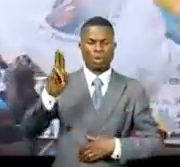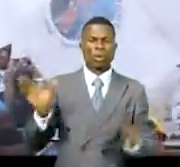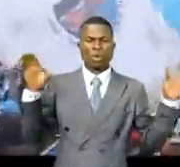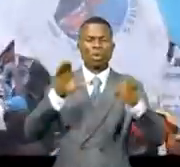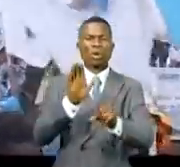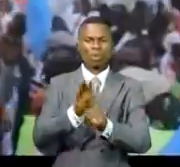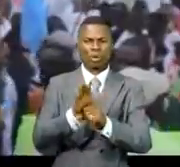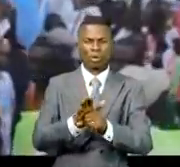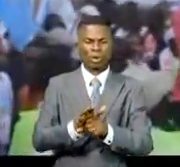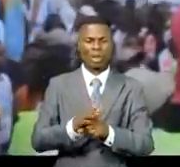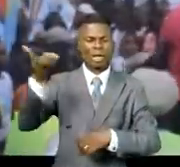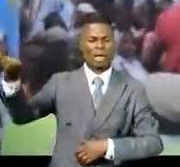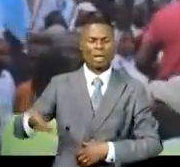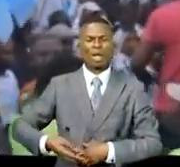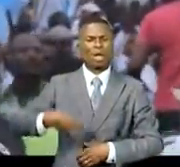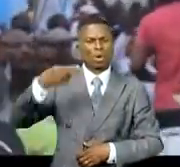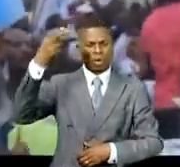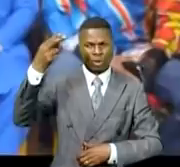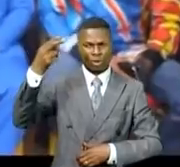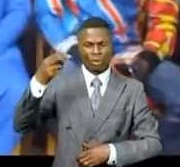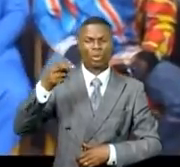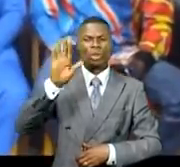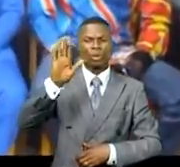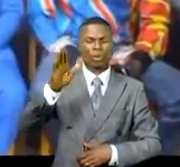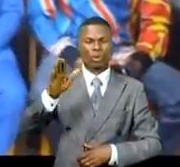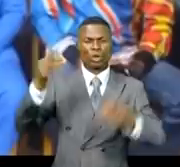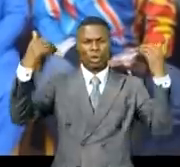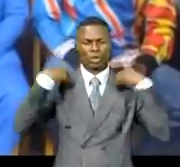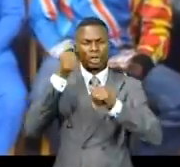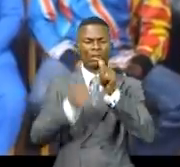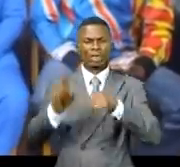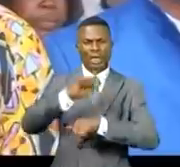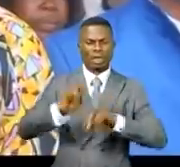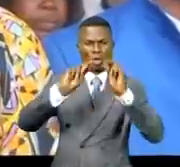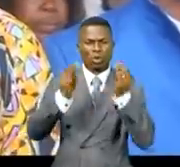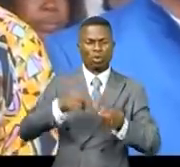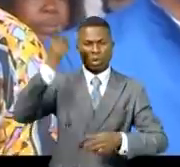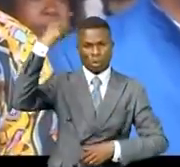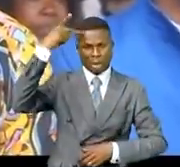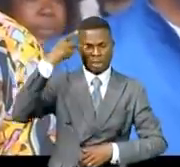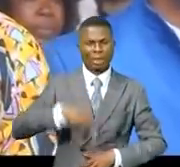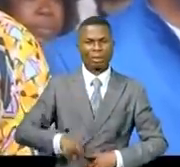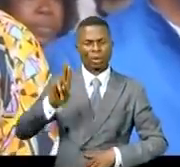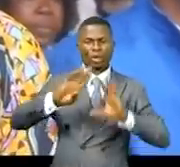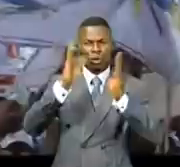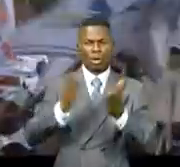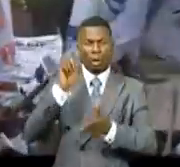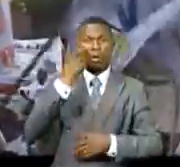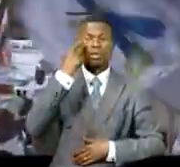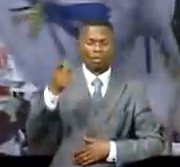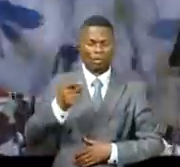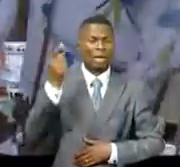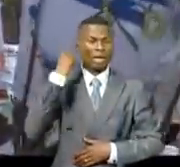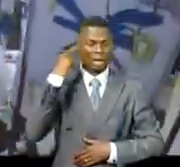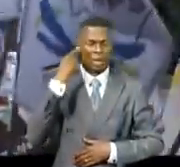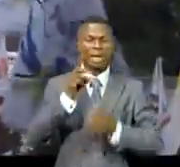pour réserver un accueil chaleureux à celui qui gère au quotidien les partis d'Étienne Tshisekedi Lumumba. Tout le monde voulait voir et